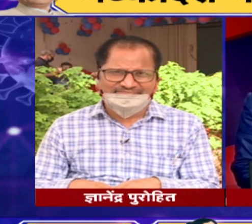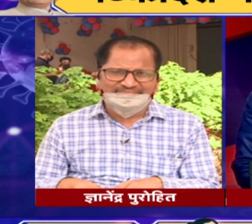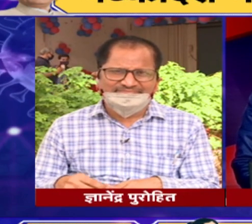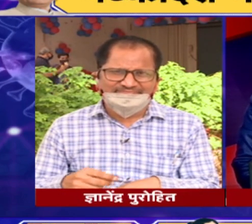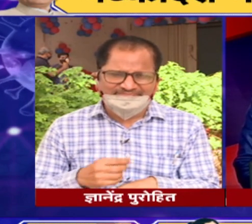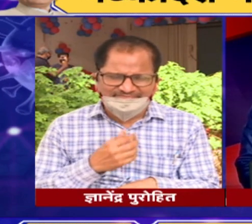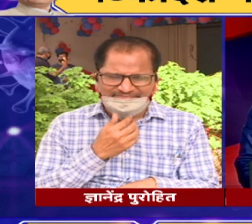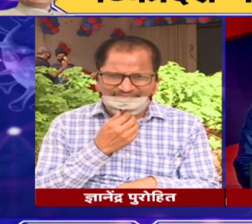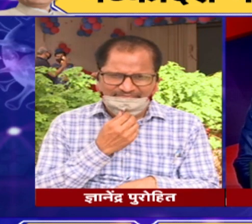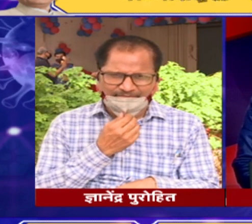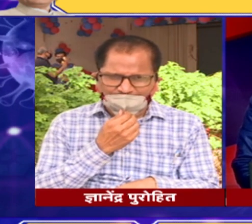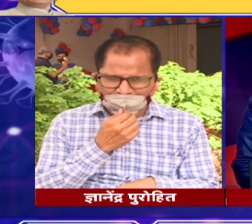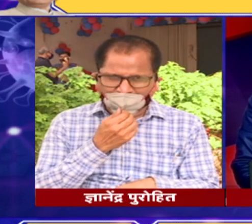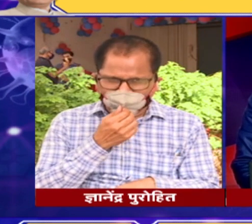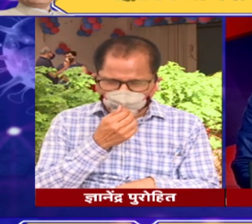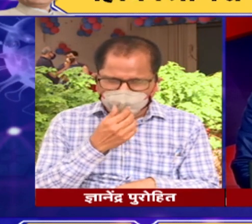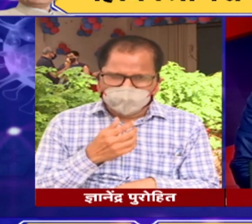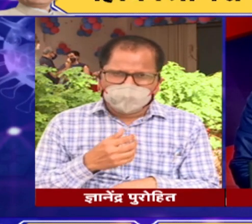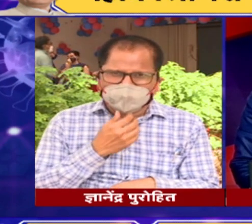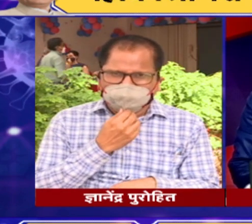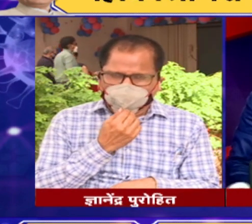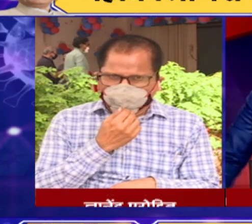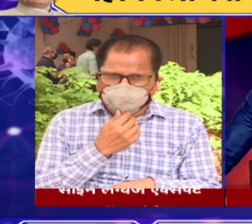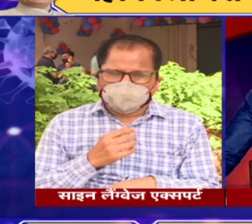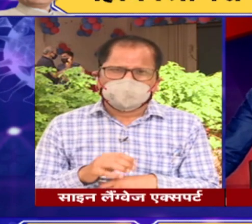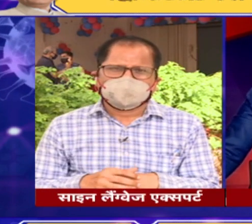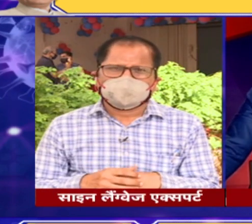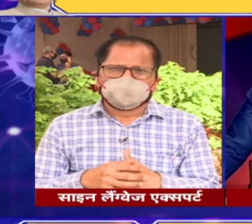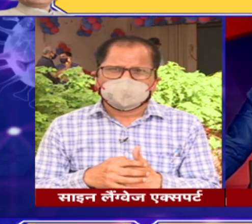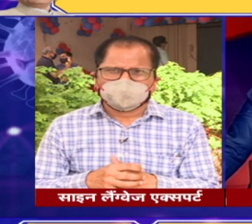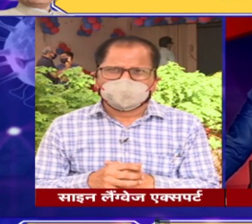को समझाना है, या ये मैंने प्रशासन की तरफ से मदद लेनी चाहिए थी?